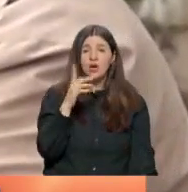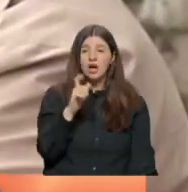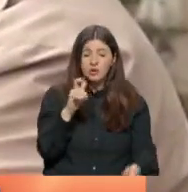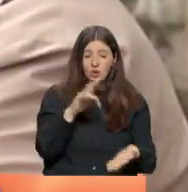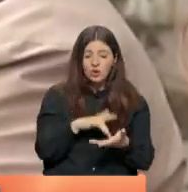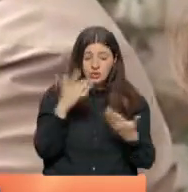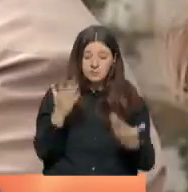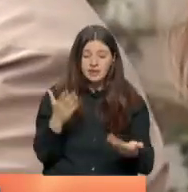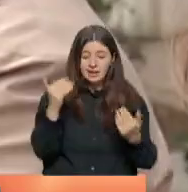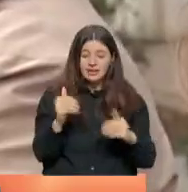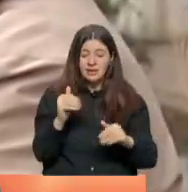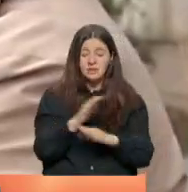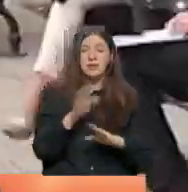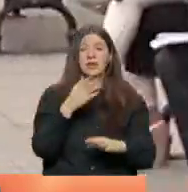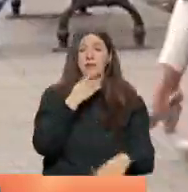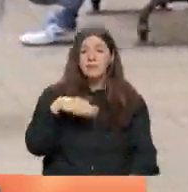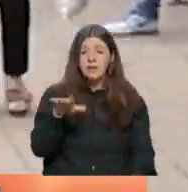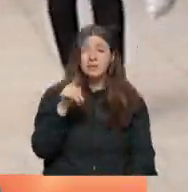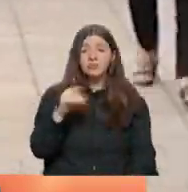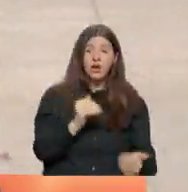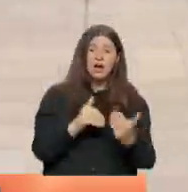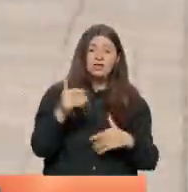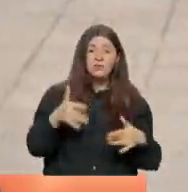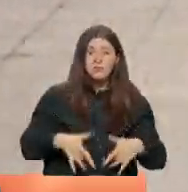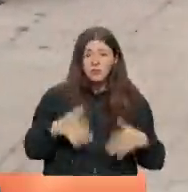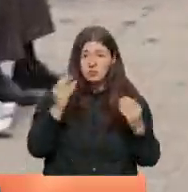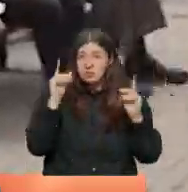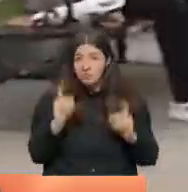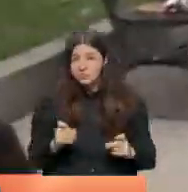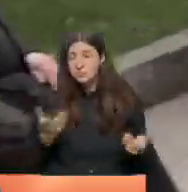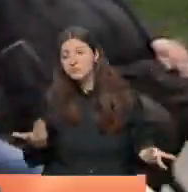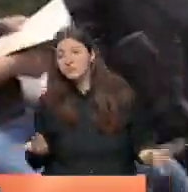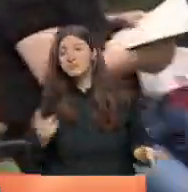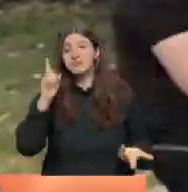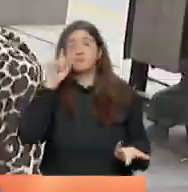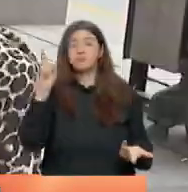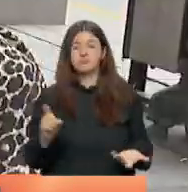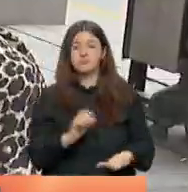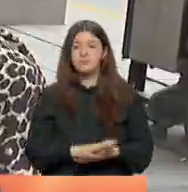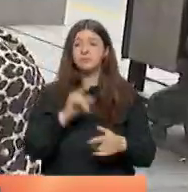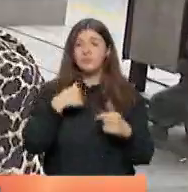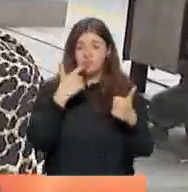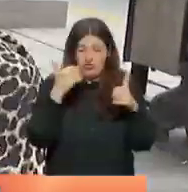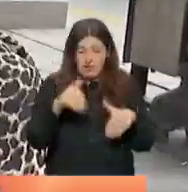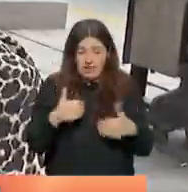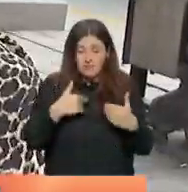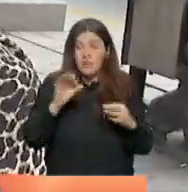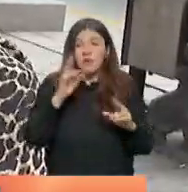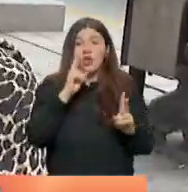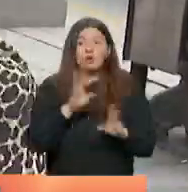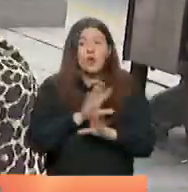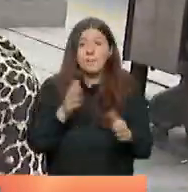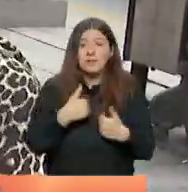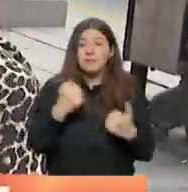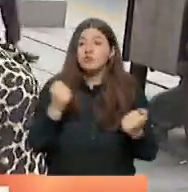ayın ortasını dahi getiremeyen emekli bu artıştan memnun olacak mı? Orası soru işareti. Bu yaşa geldim, ben böyle